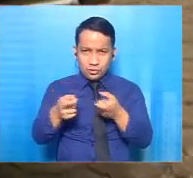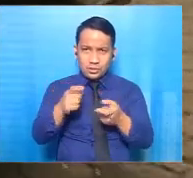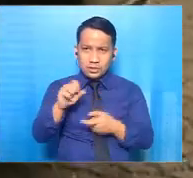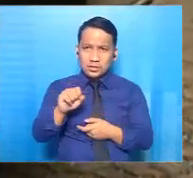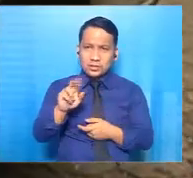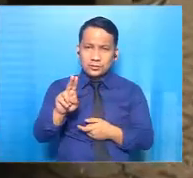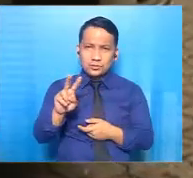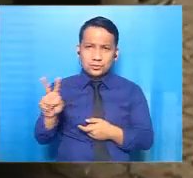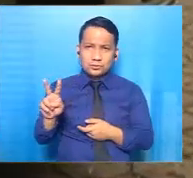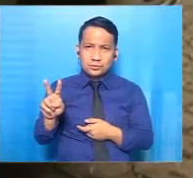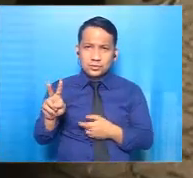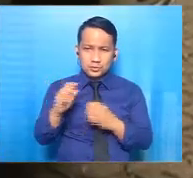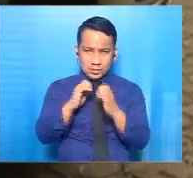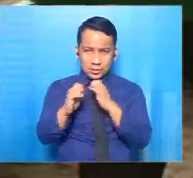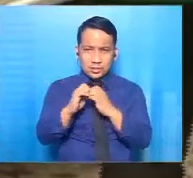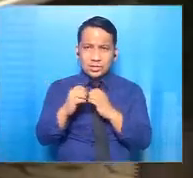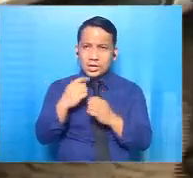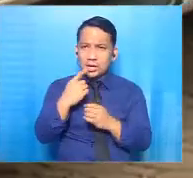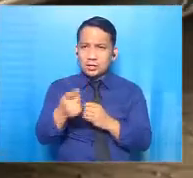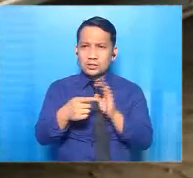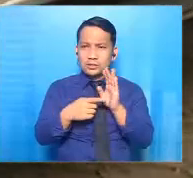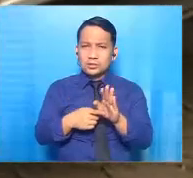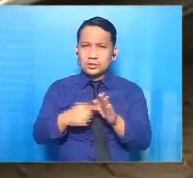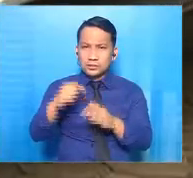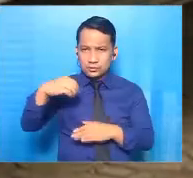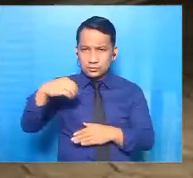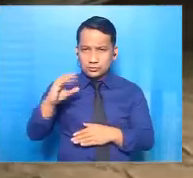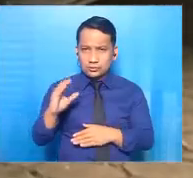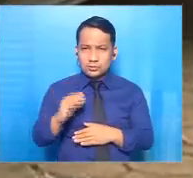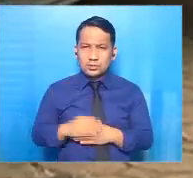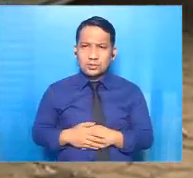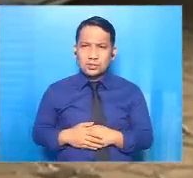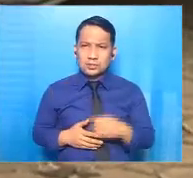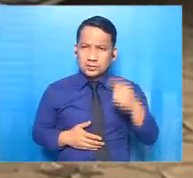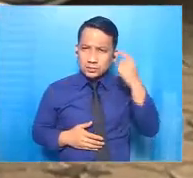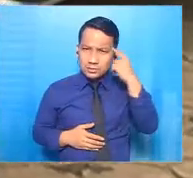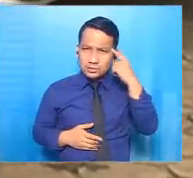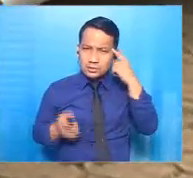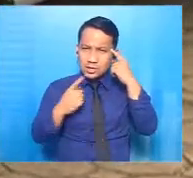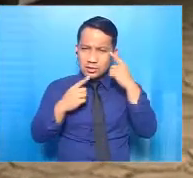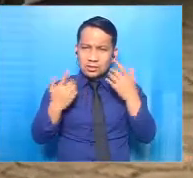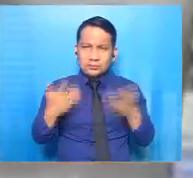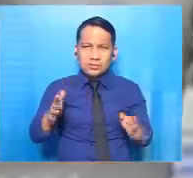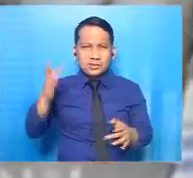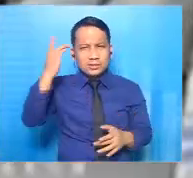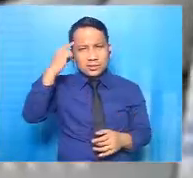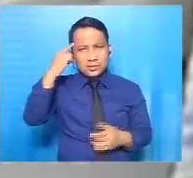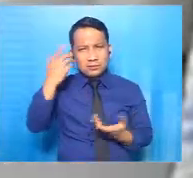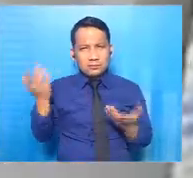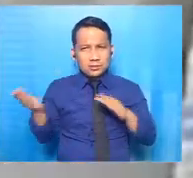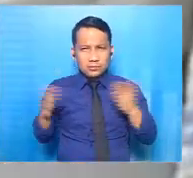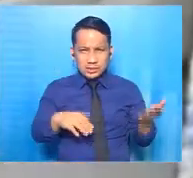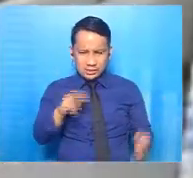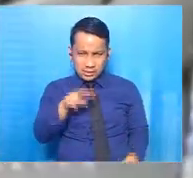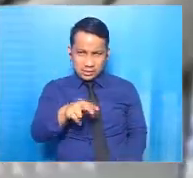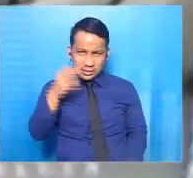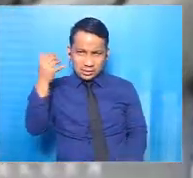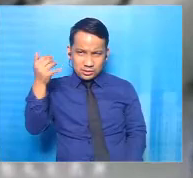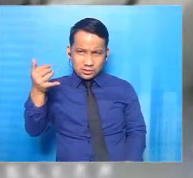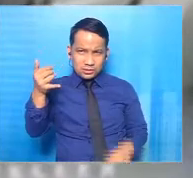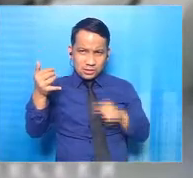SUV sa EDSA Congressional Avenue sa Quezon City. Akala raw niya ay katapusan na niya. Sa kuha ng